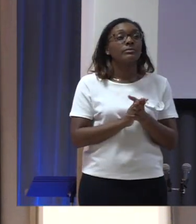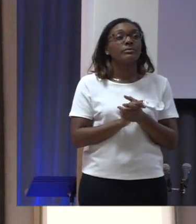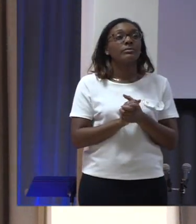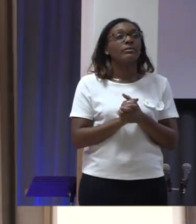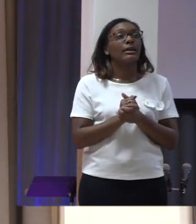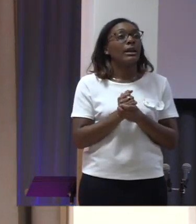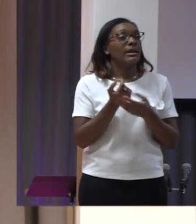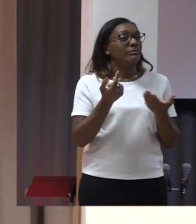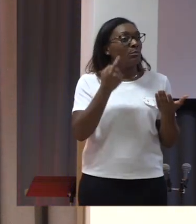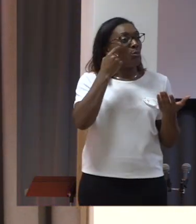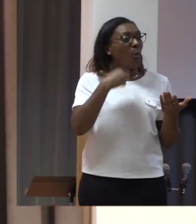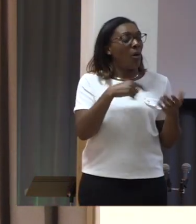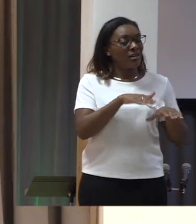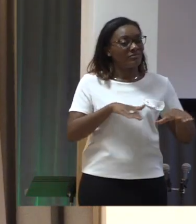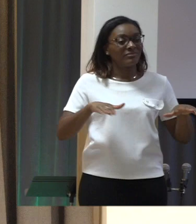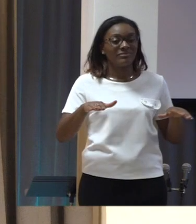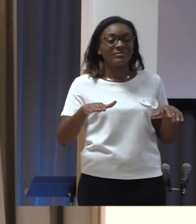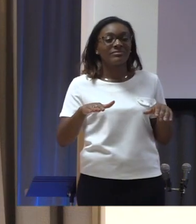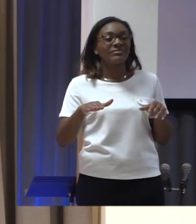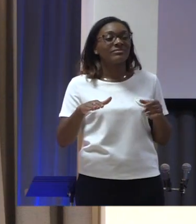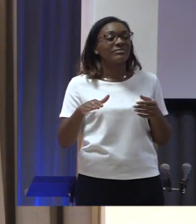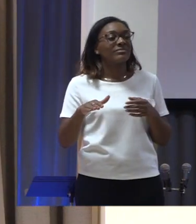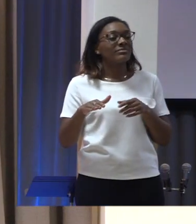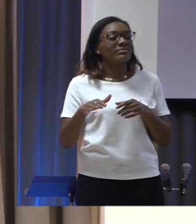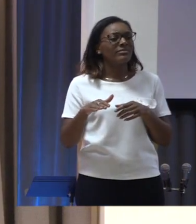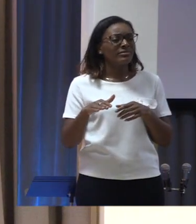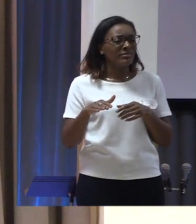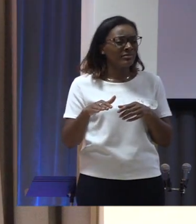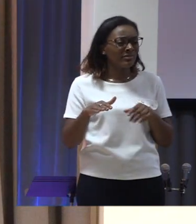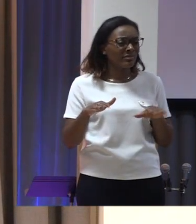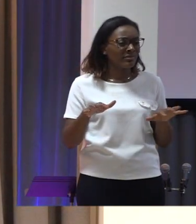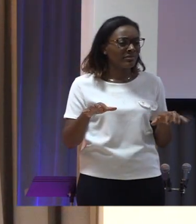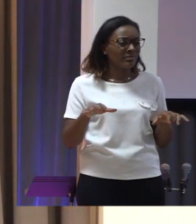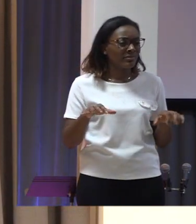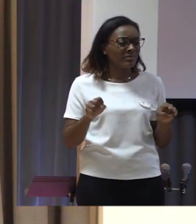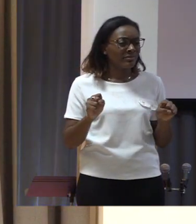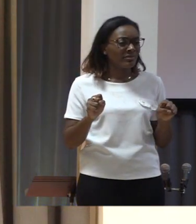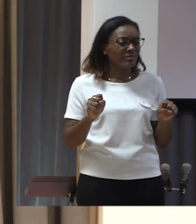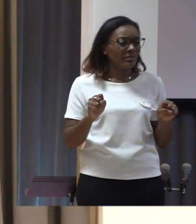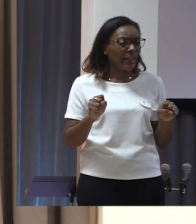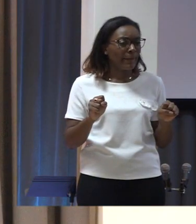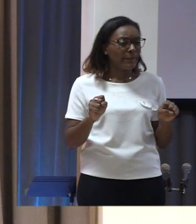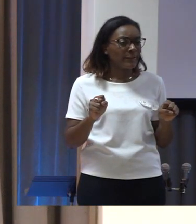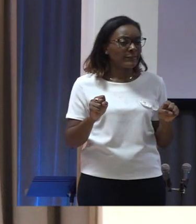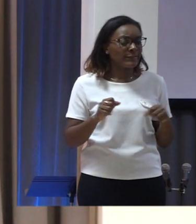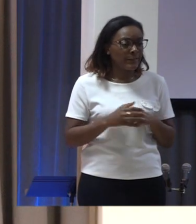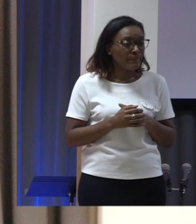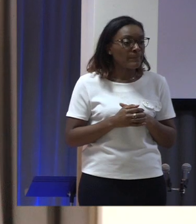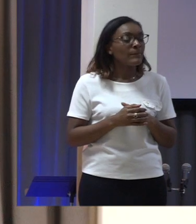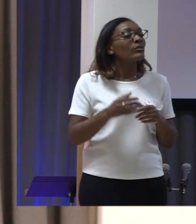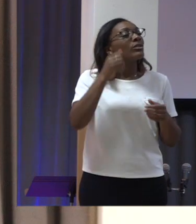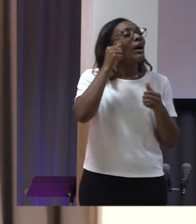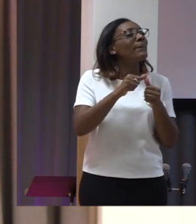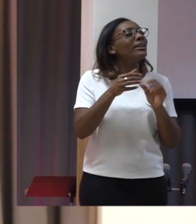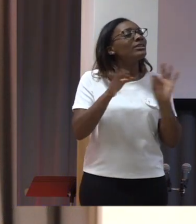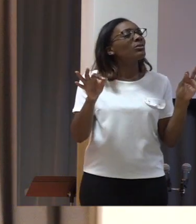les fils du père spirituel de Samuel. Rappelons-nous avec le sacrificateur Élie, qu'est-ce